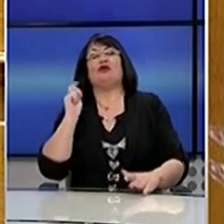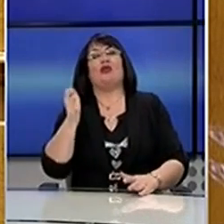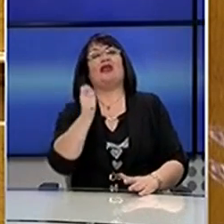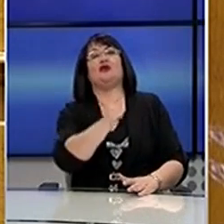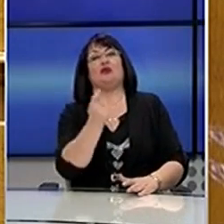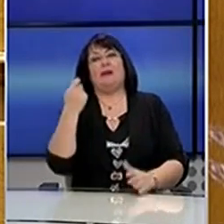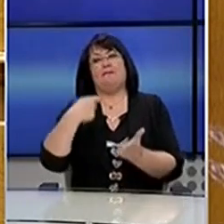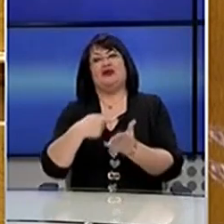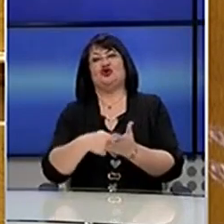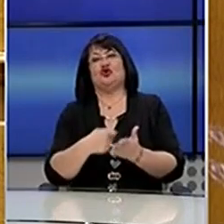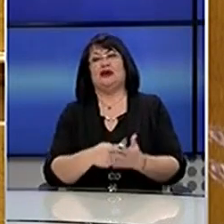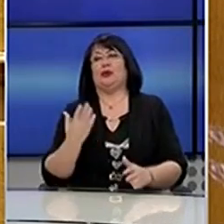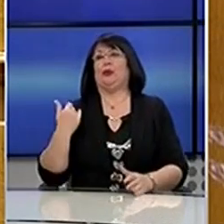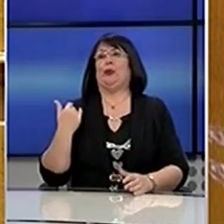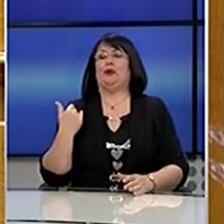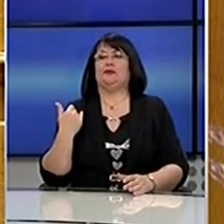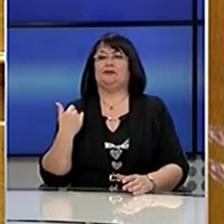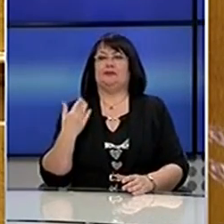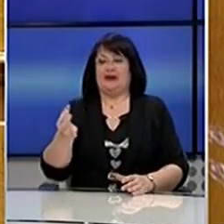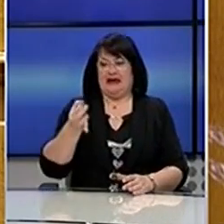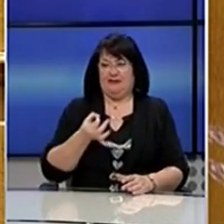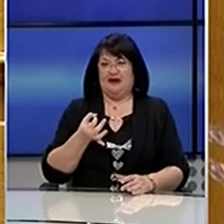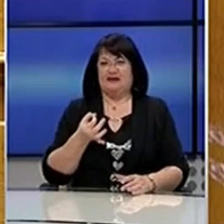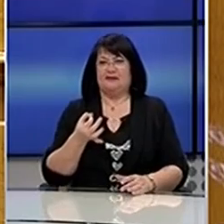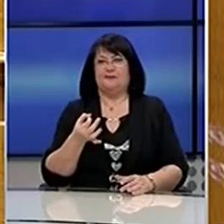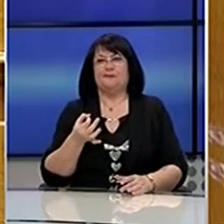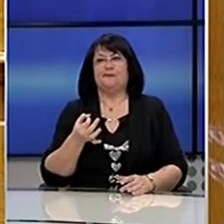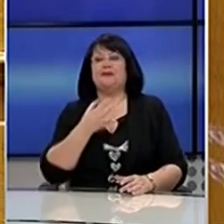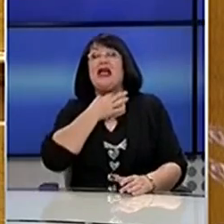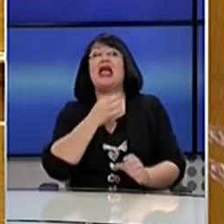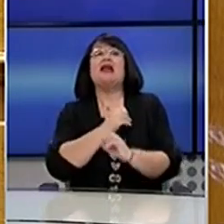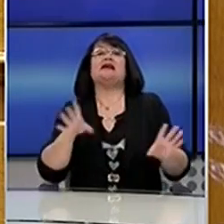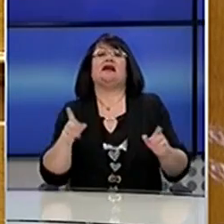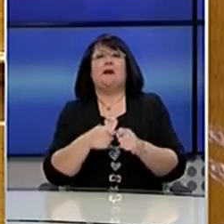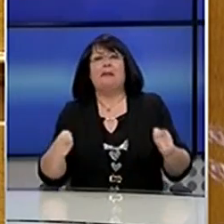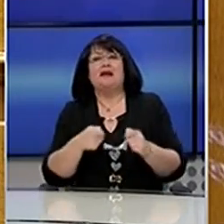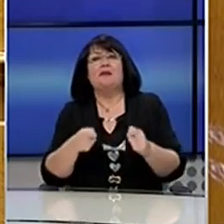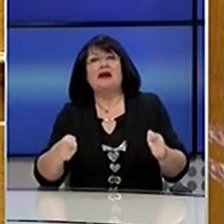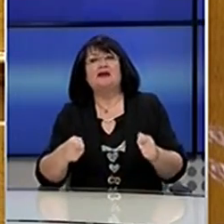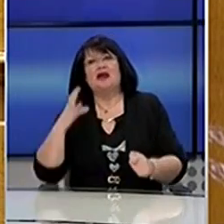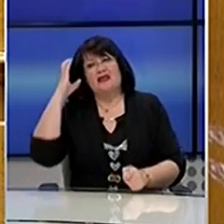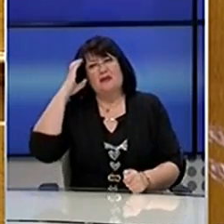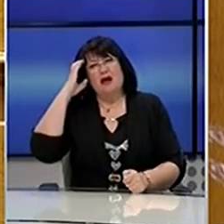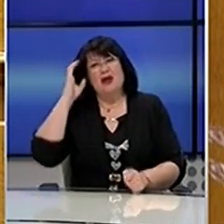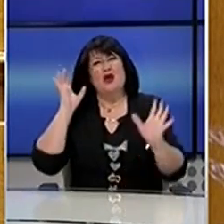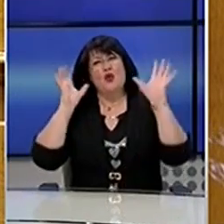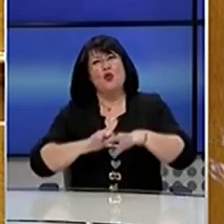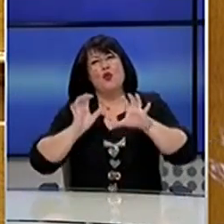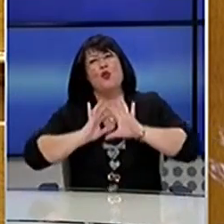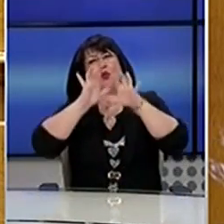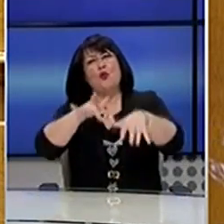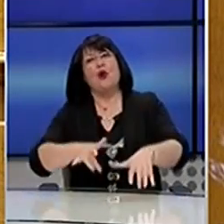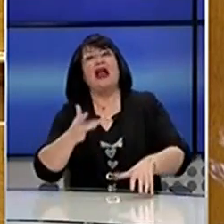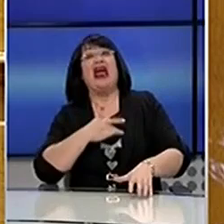μισθωτούς? Γιατί την τελευταία φορά που τοποθετηθήκατε επί ενός έκτακτου πακέτου μέτρων, αν θυμάμαι καλά, για τους πλημμυροπαθείς της καρδίτσας, δεν